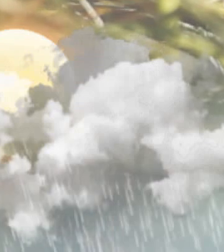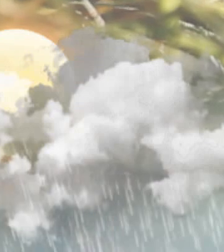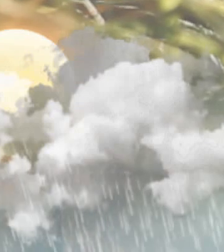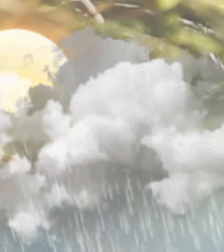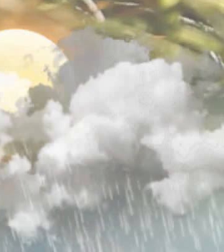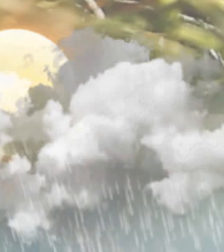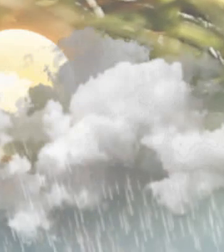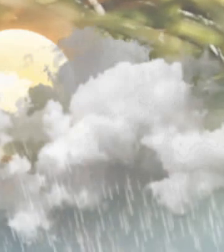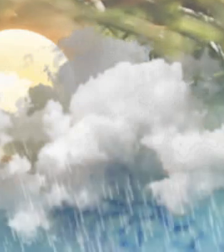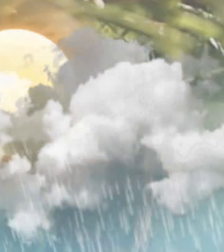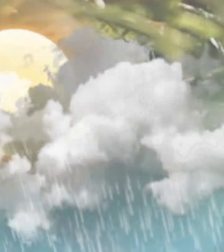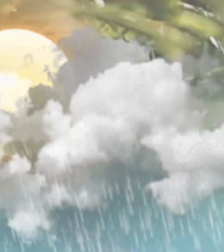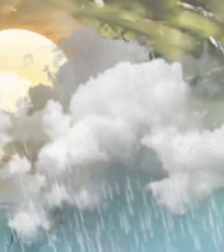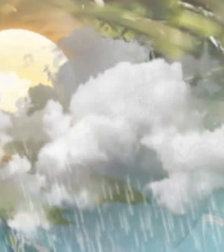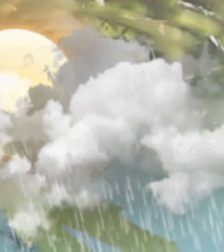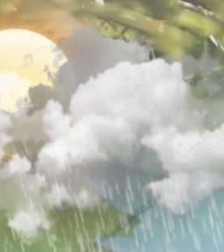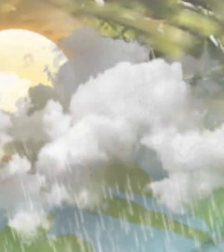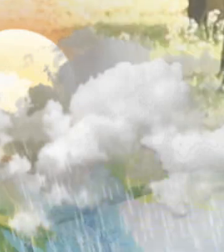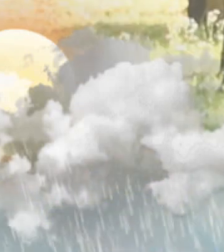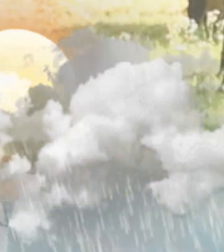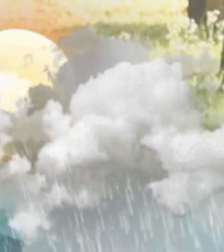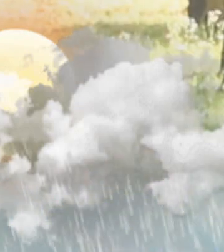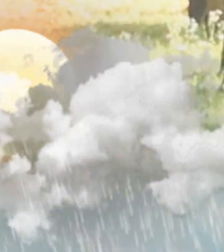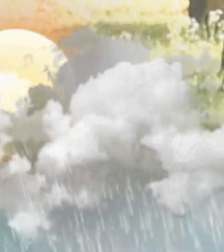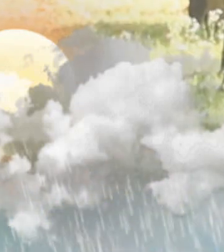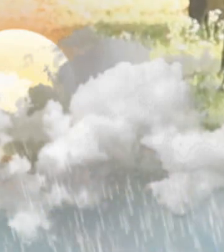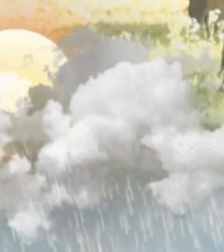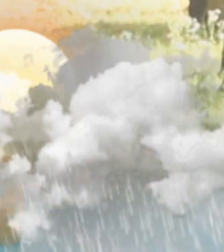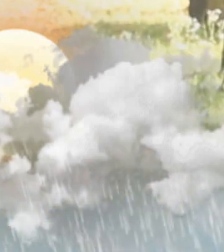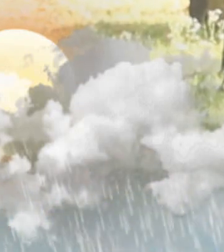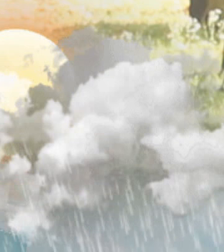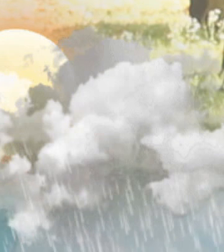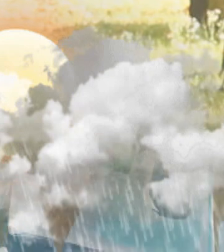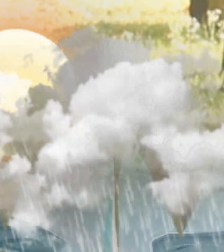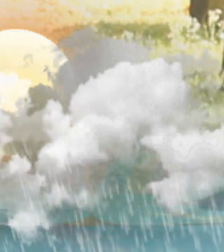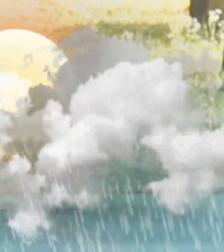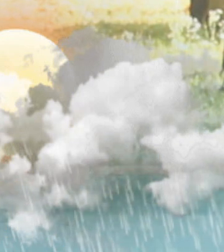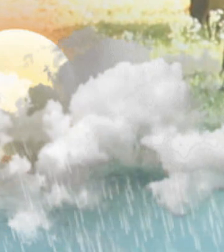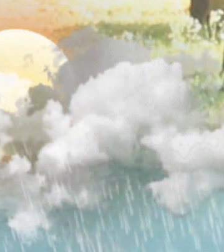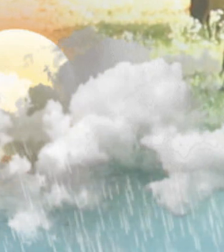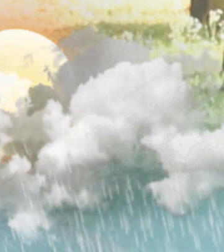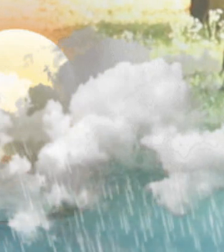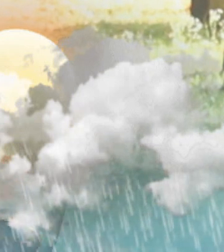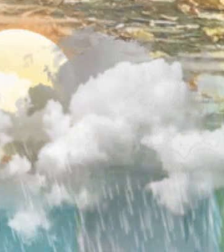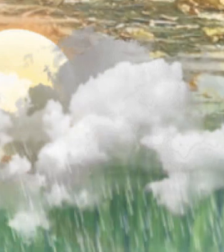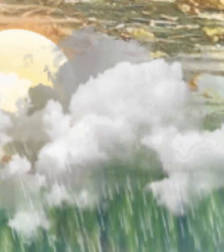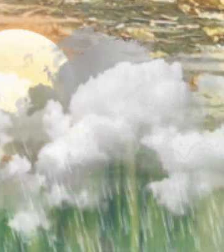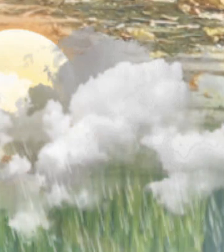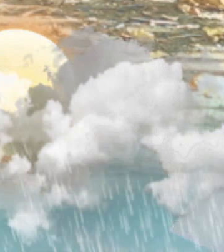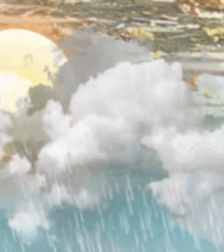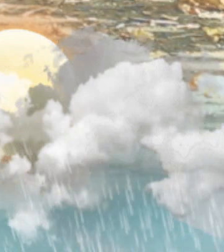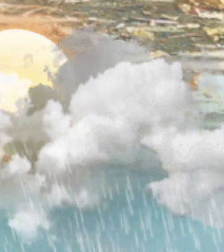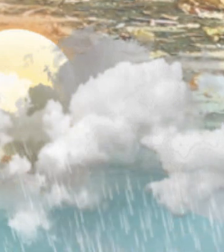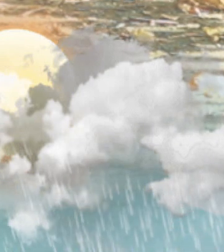цяпла раніцай, да плюс 8 будзе днём і да плюс 5 вечарам. Пераменная воблачнасць, невялікі дождж, вецер